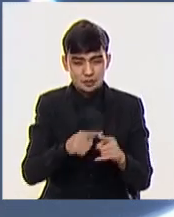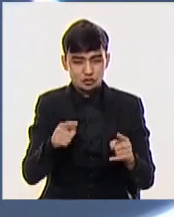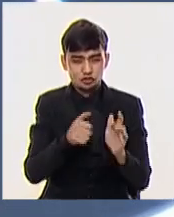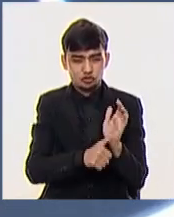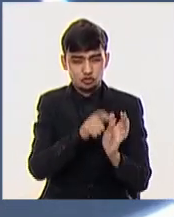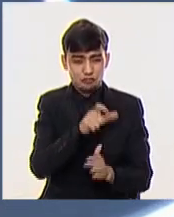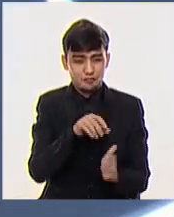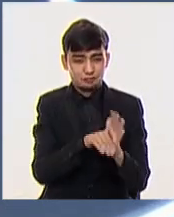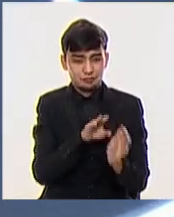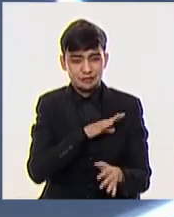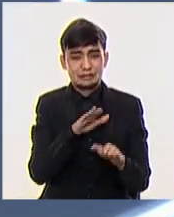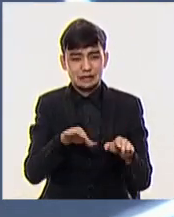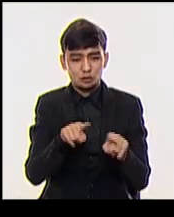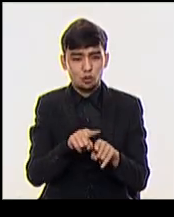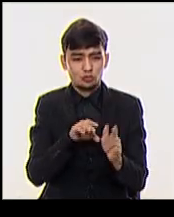60 человек, включая детей.